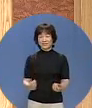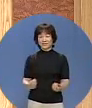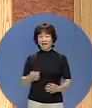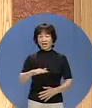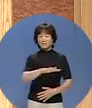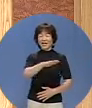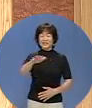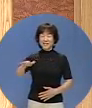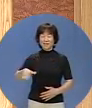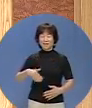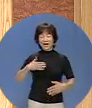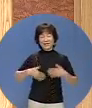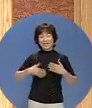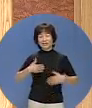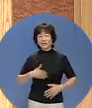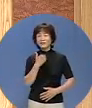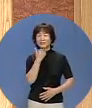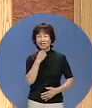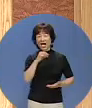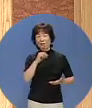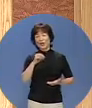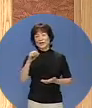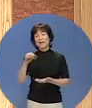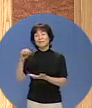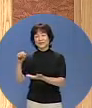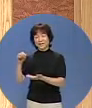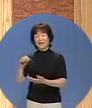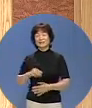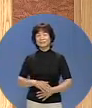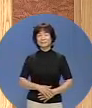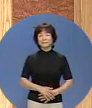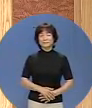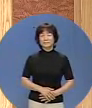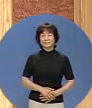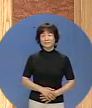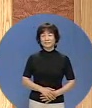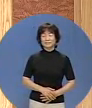んは出来上がりを心待ちにしながら持ち帰っていました。